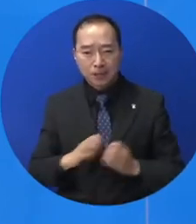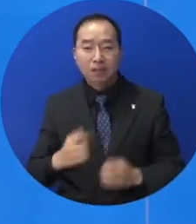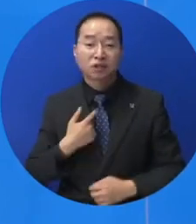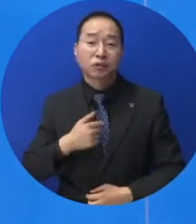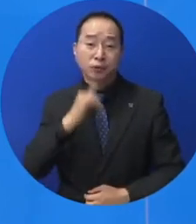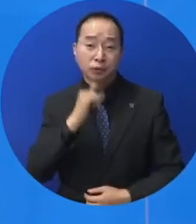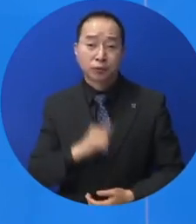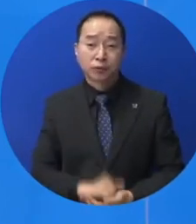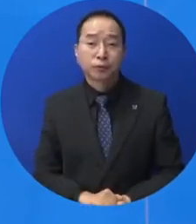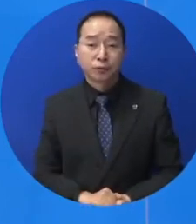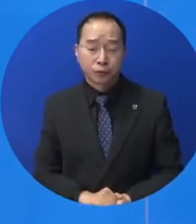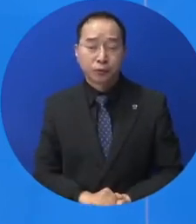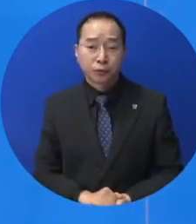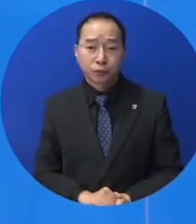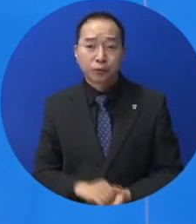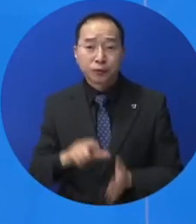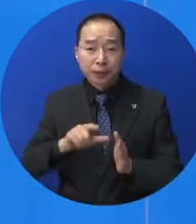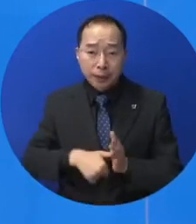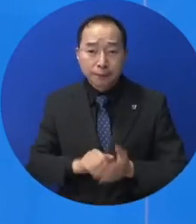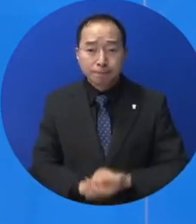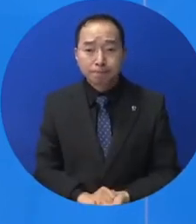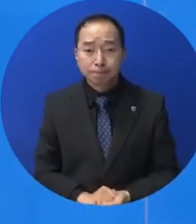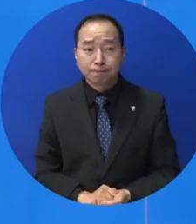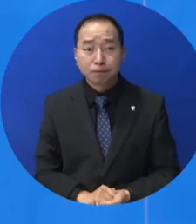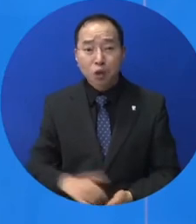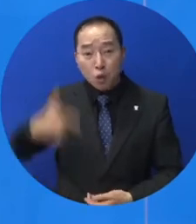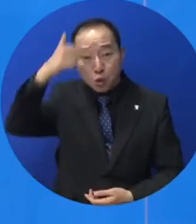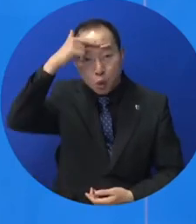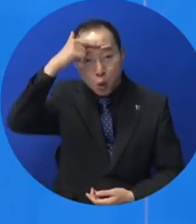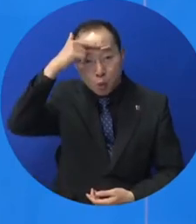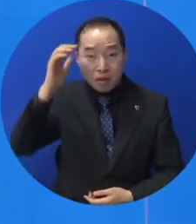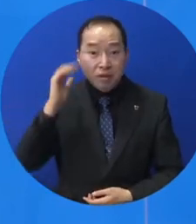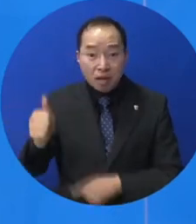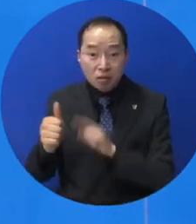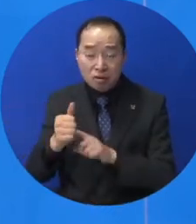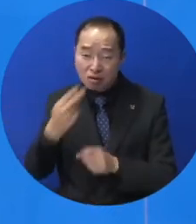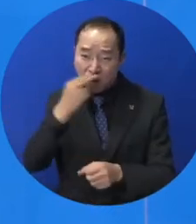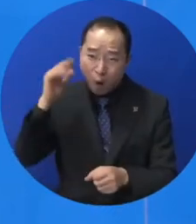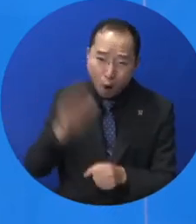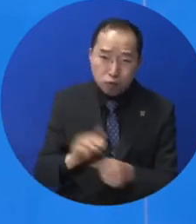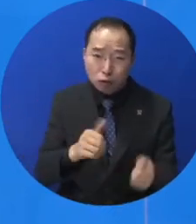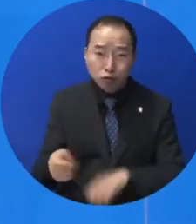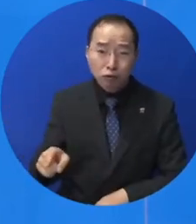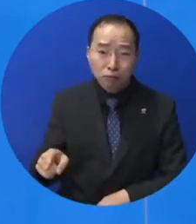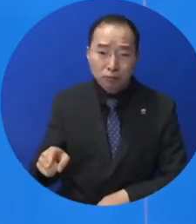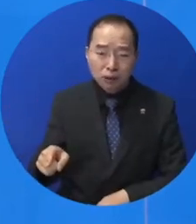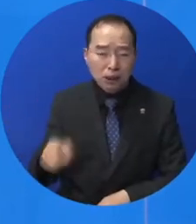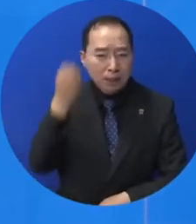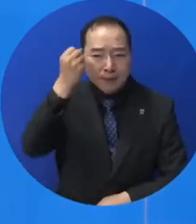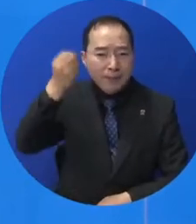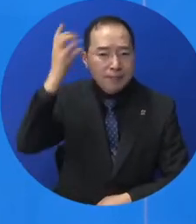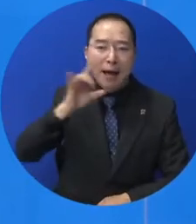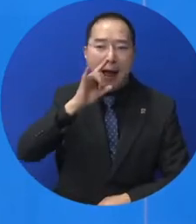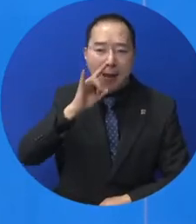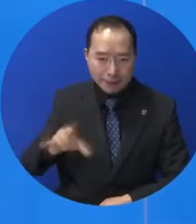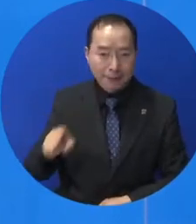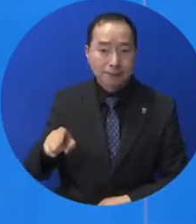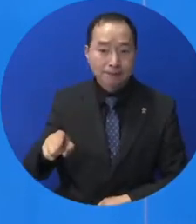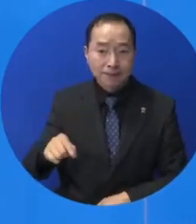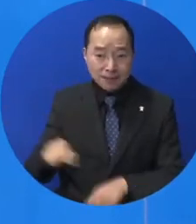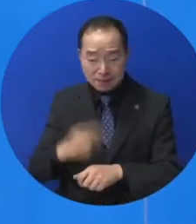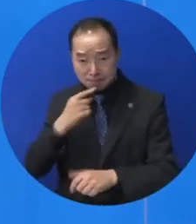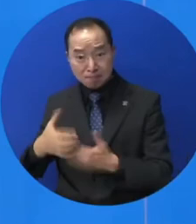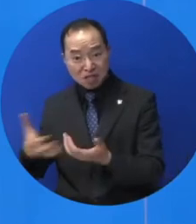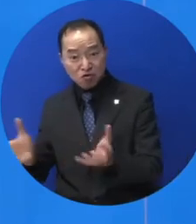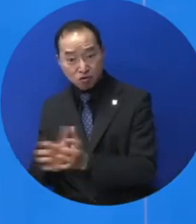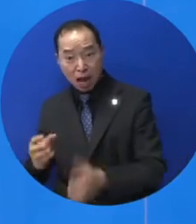나고요. 저는 이 노무현 대통령의 이 억울한 죽음만큼은 절대 잊어서는 안 된다. 특히 민주당